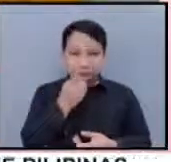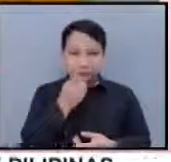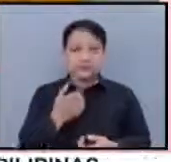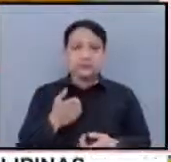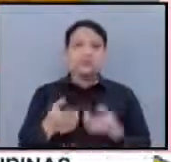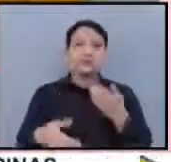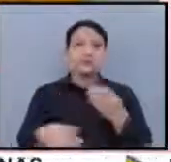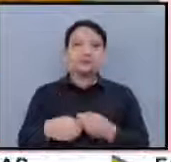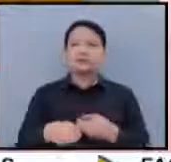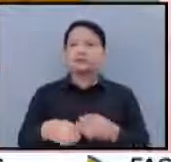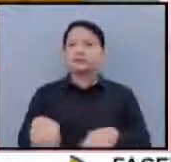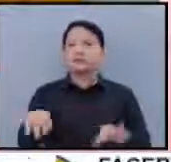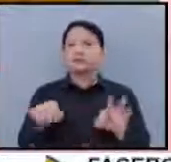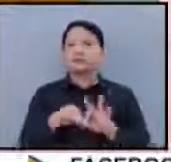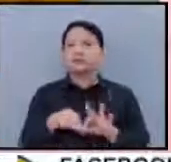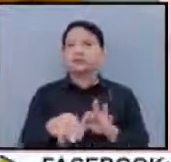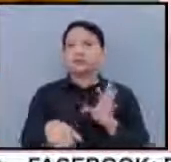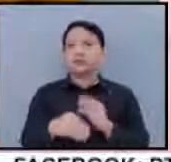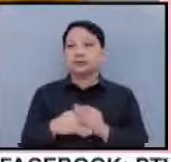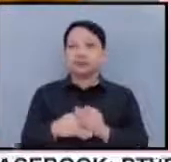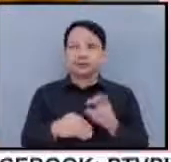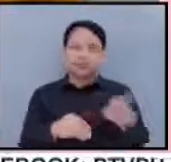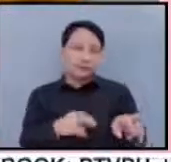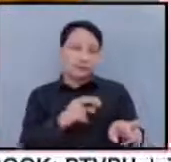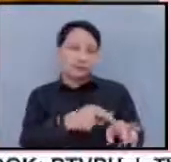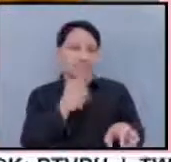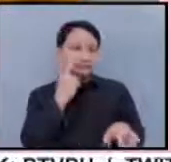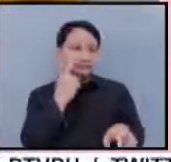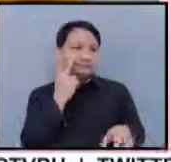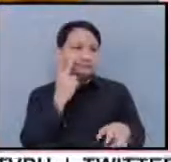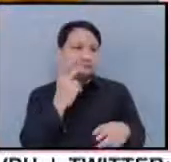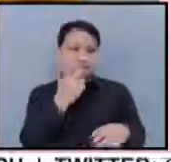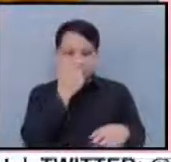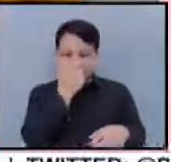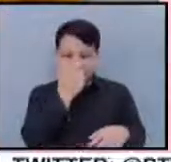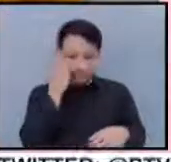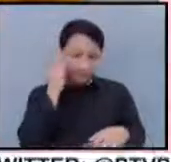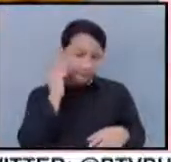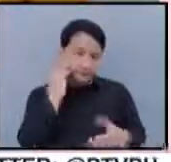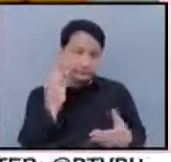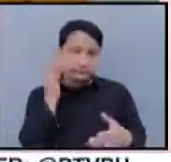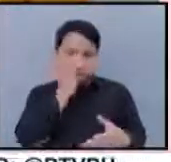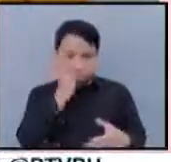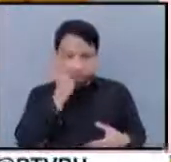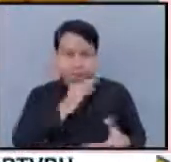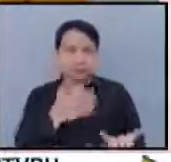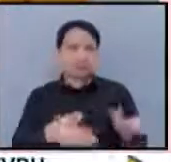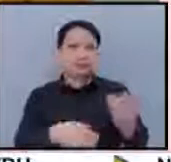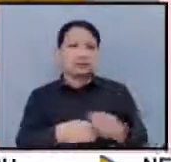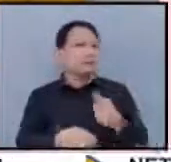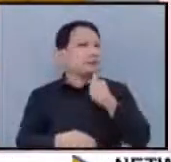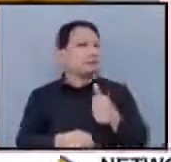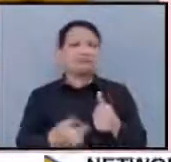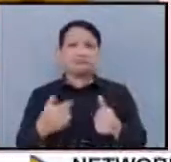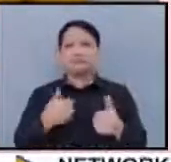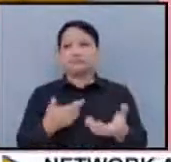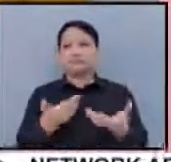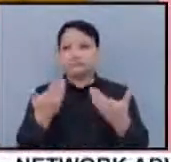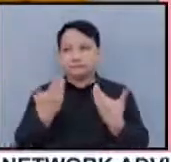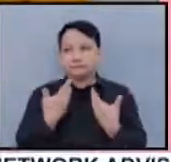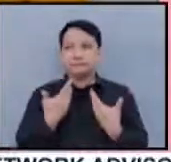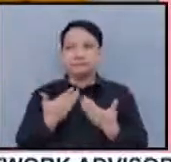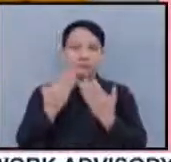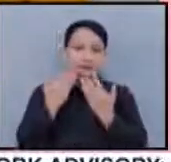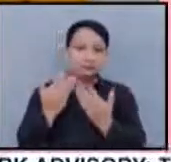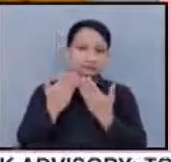talagang ano po, nakita po namin yung bayanihan spirit ng mga Pilipino, no, na talagang hindi po kami pinabayaan, kaya taus-puso po kami